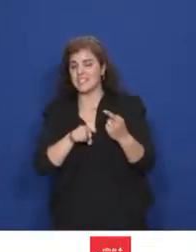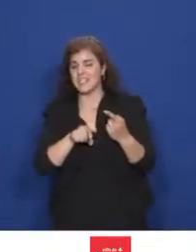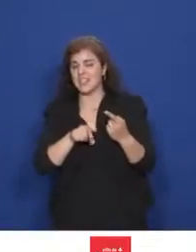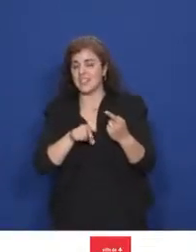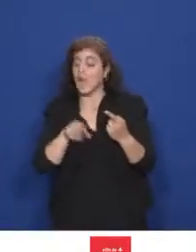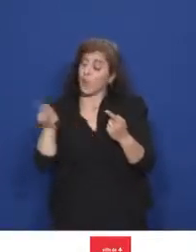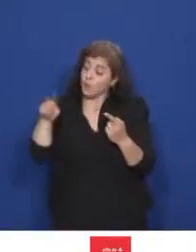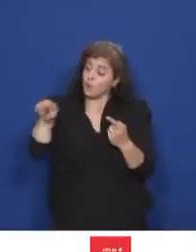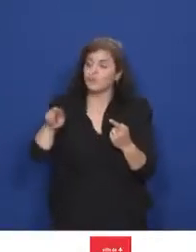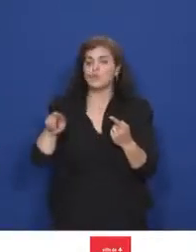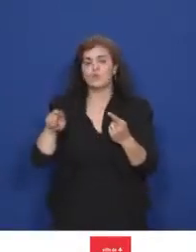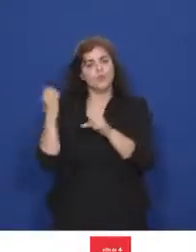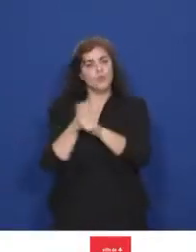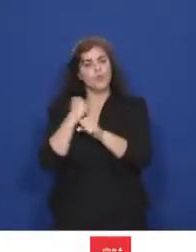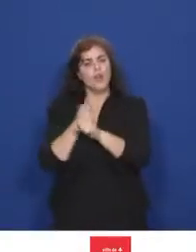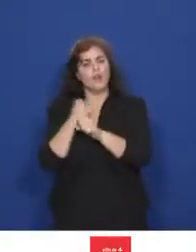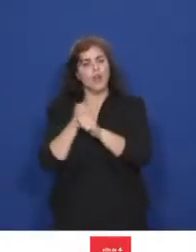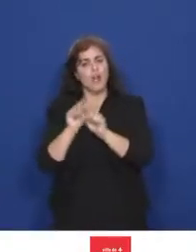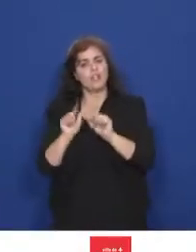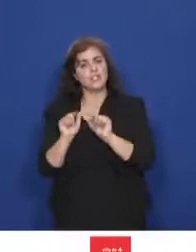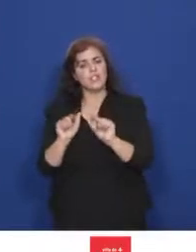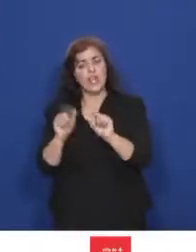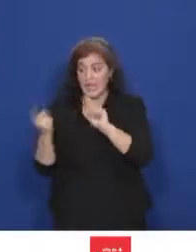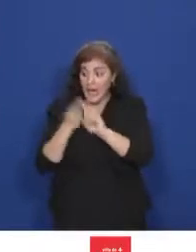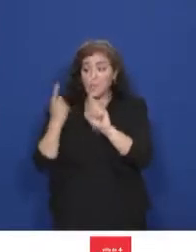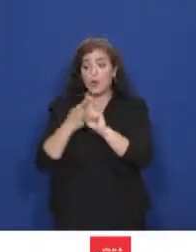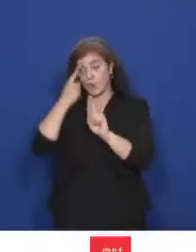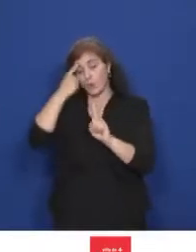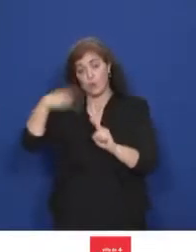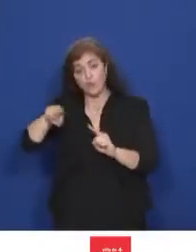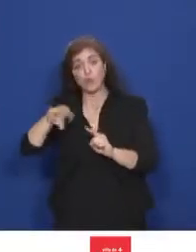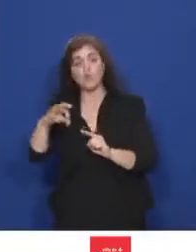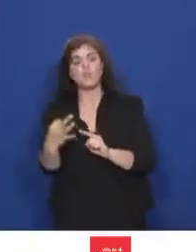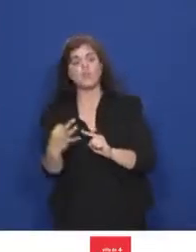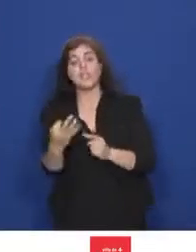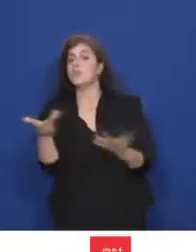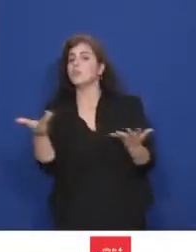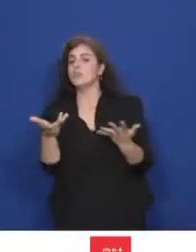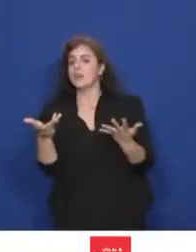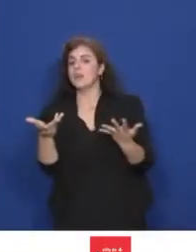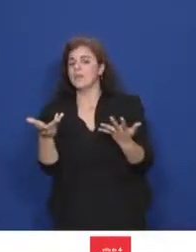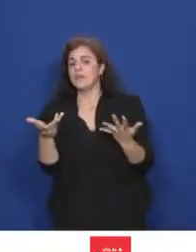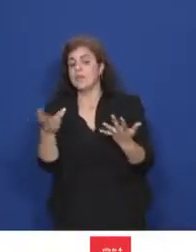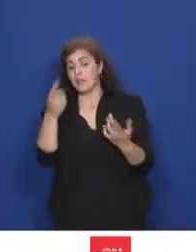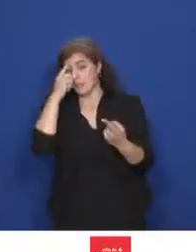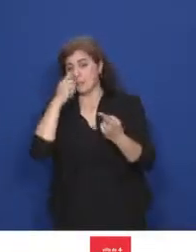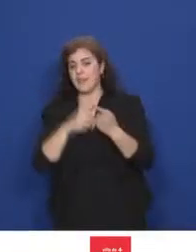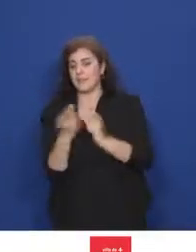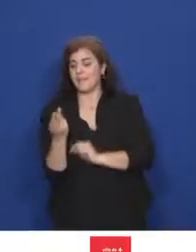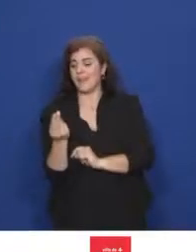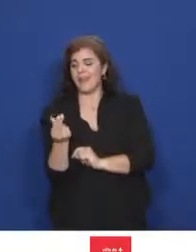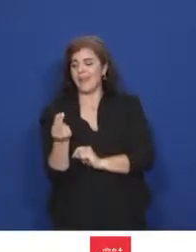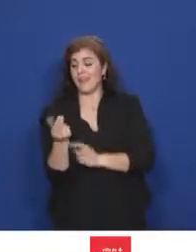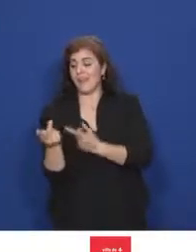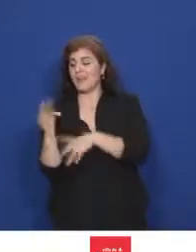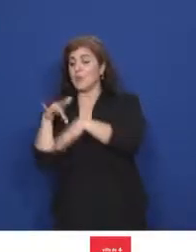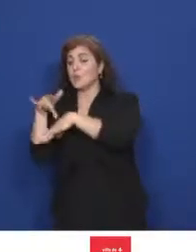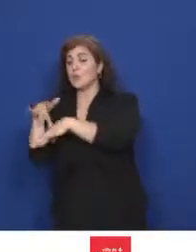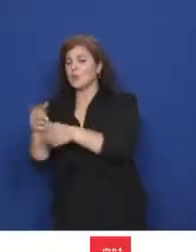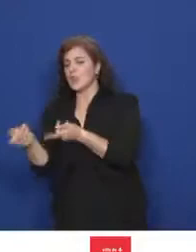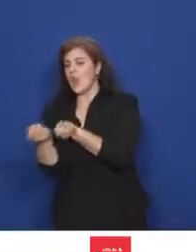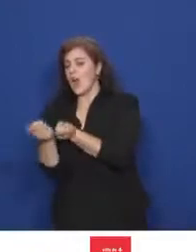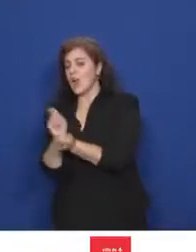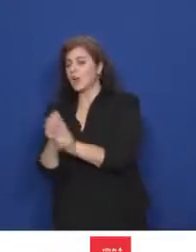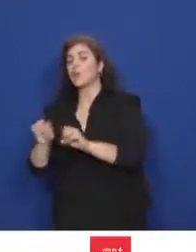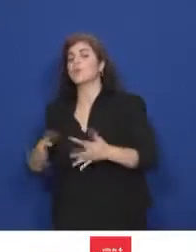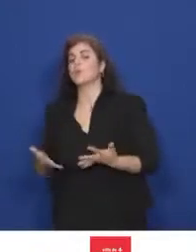vous y travaillez et vous y apportez de l'importance, c'est la question de la mobilisation de la filière économique. Et là-dessus, je pense que ça aussi,